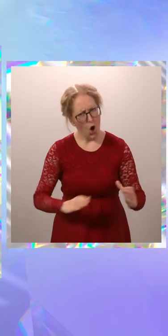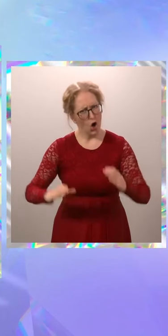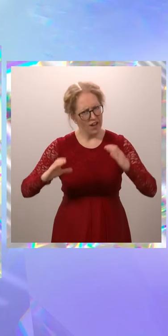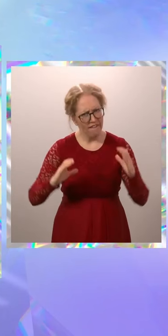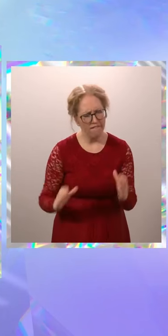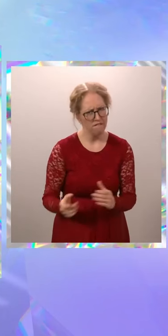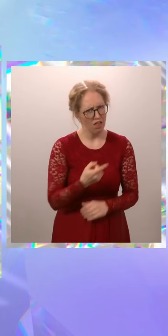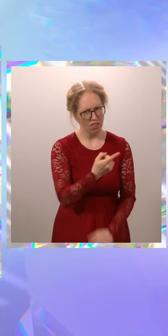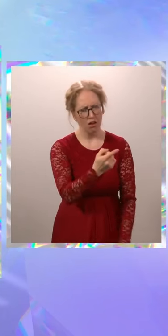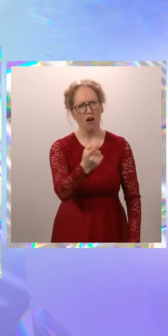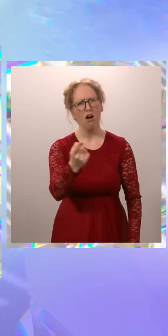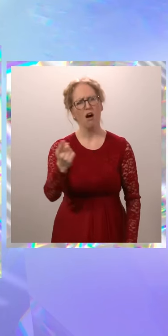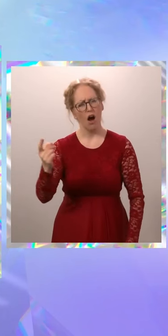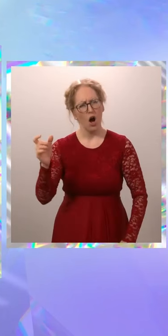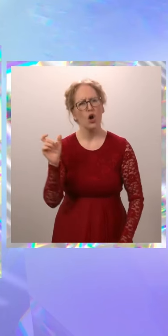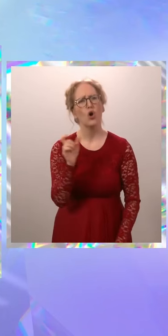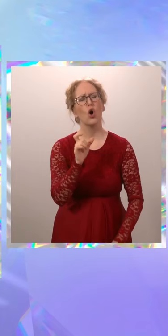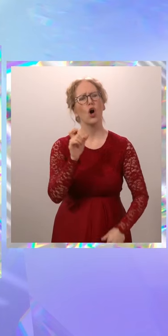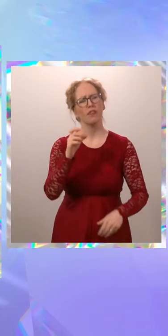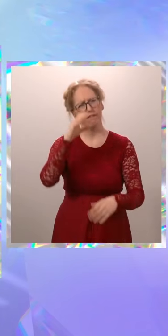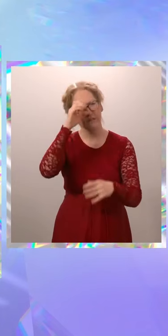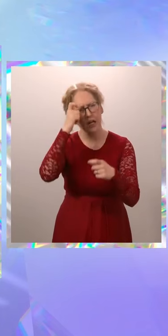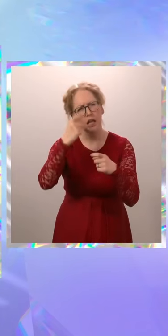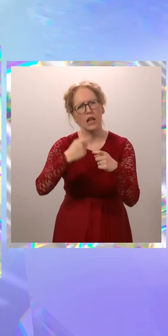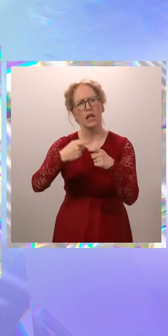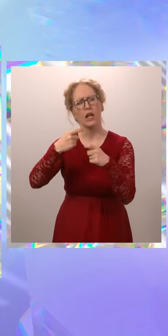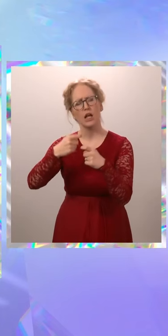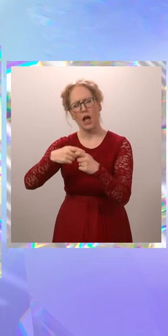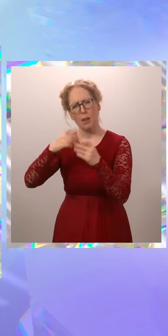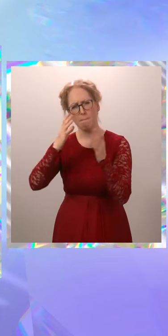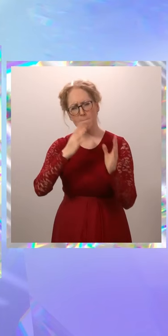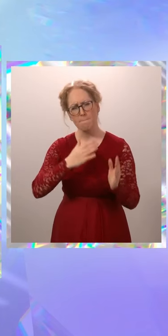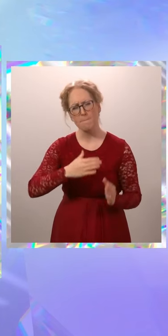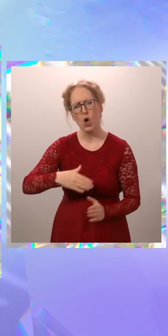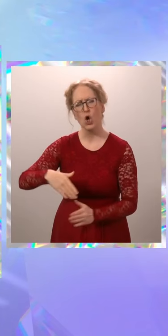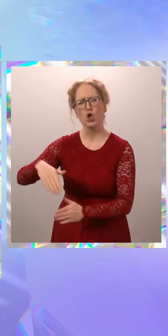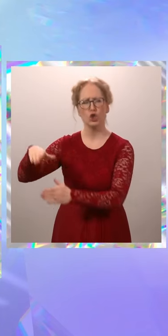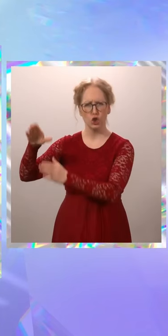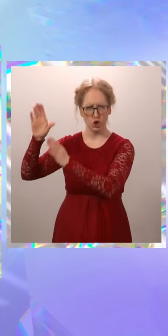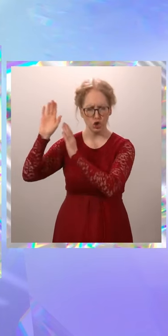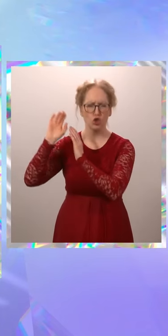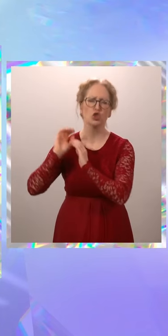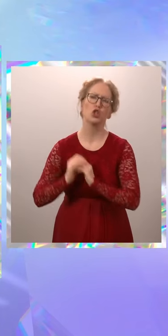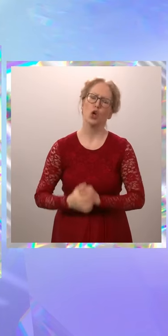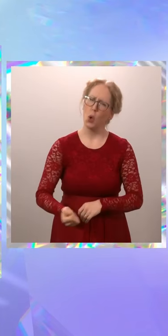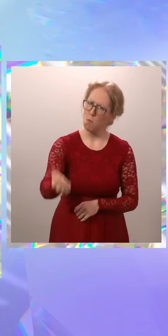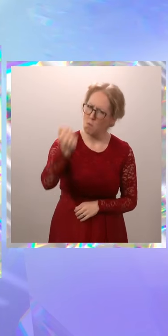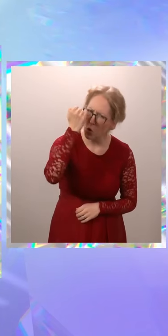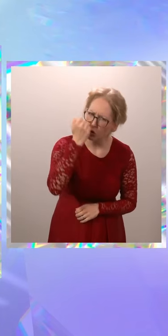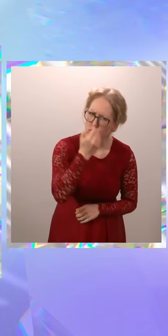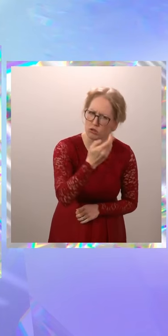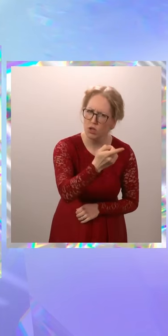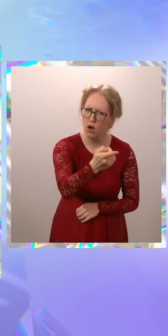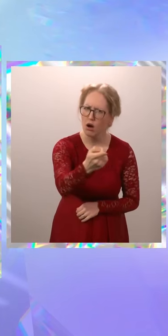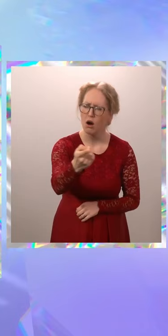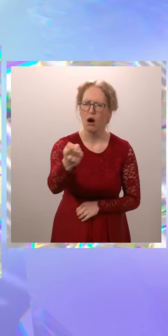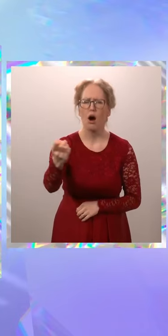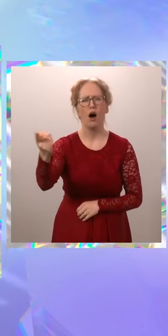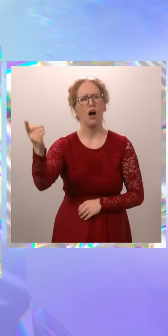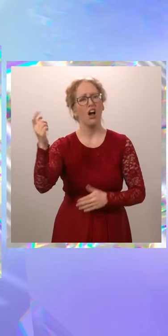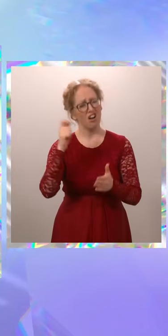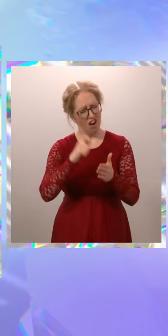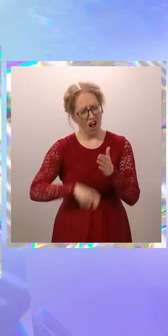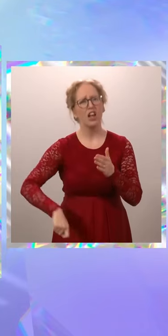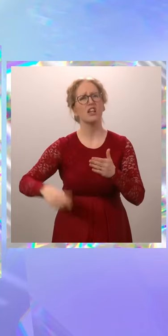Hoivatkaa, kohta poissa on veljet. Muistakaa,